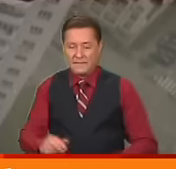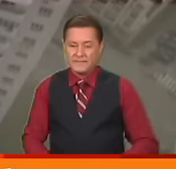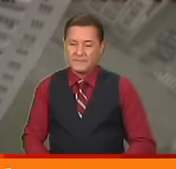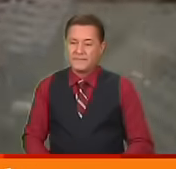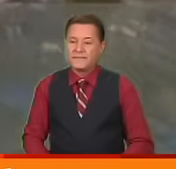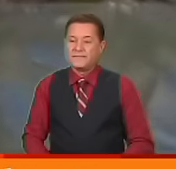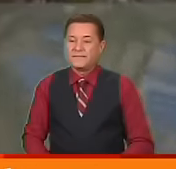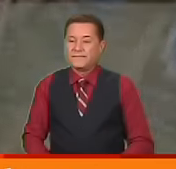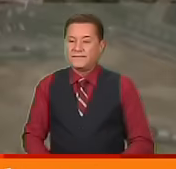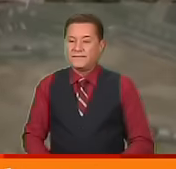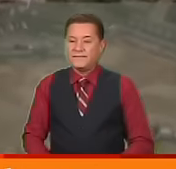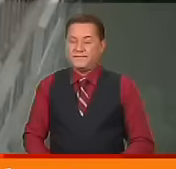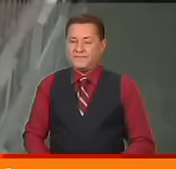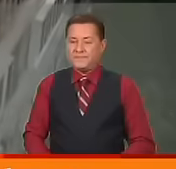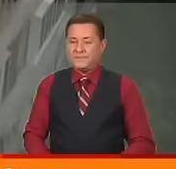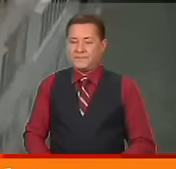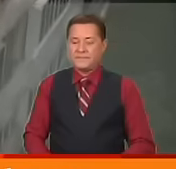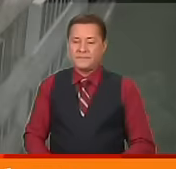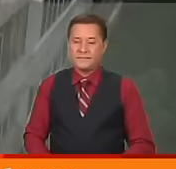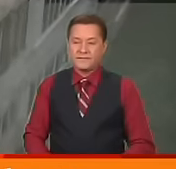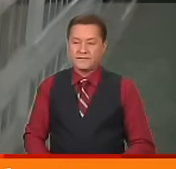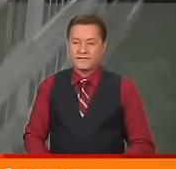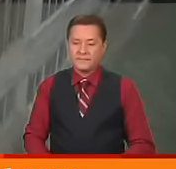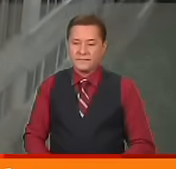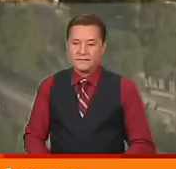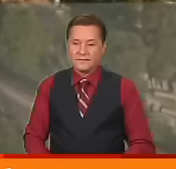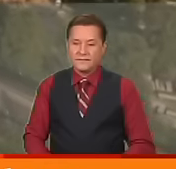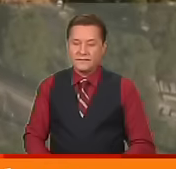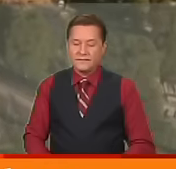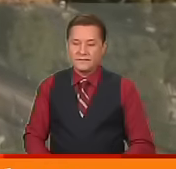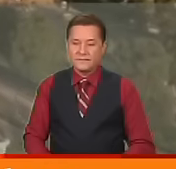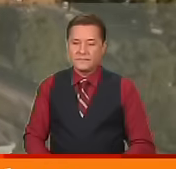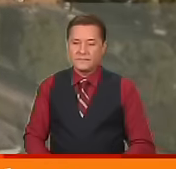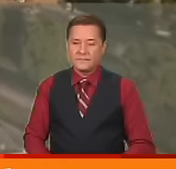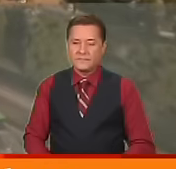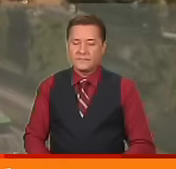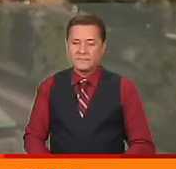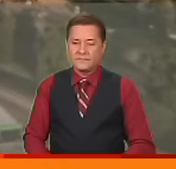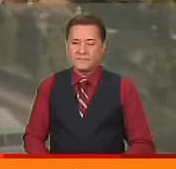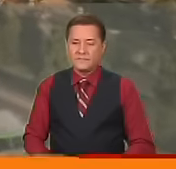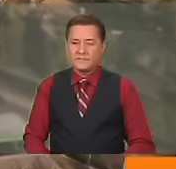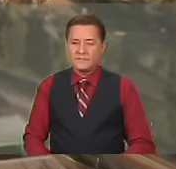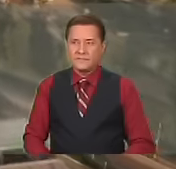Ярошенко, Олександр Ліпанов, Олексій Синельников, Андрій Шурін та Леонора Черевко. Програма «Вікна». Стоп.